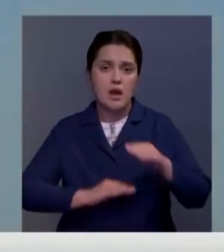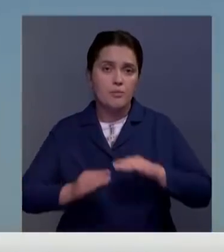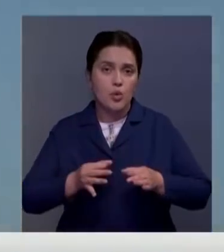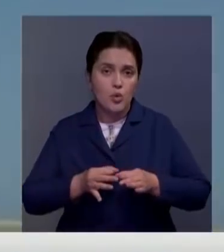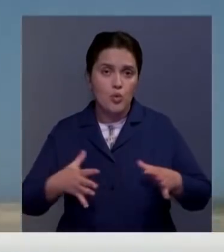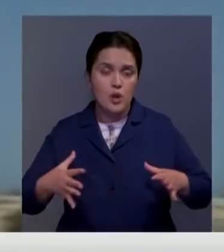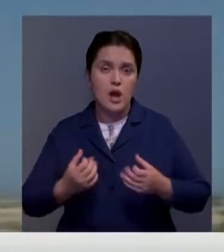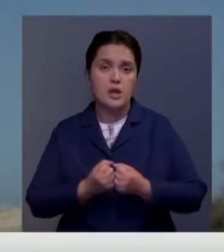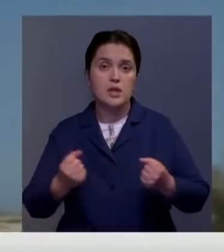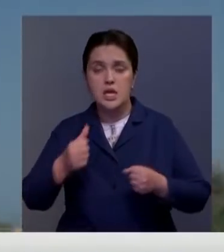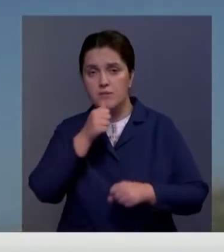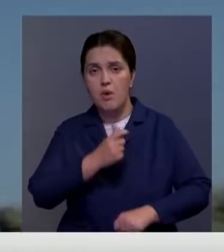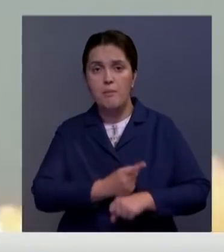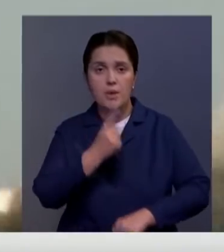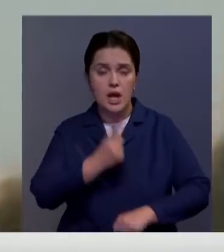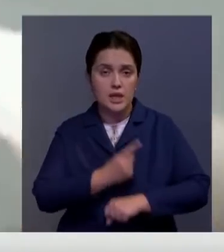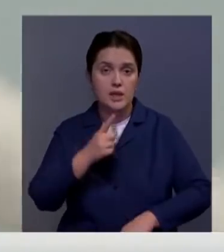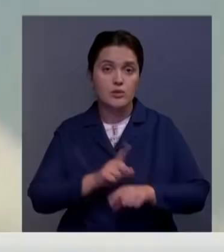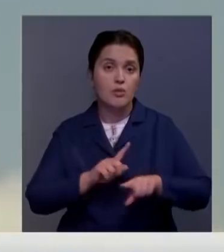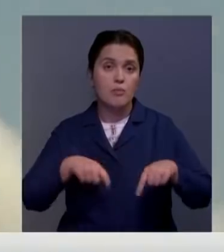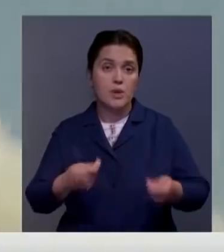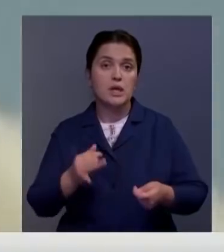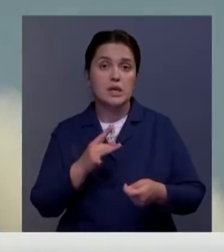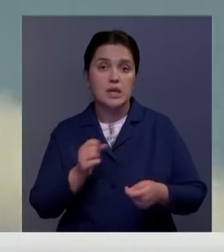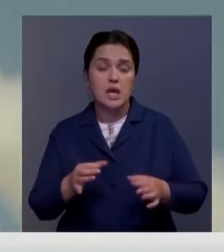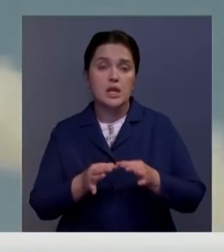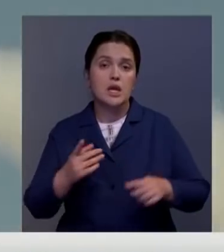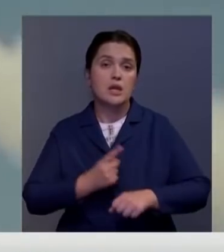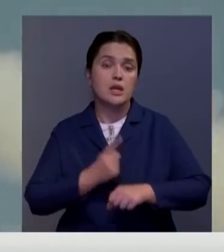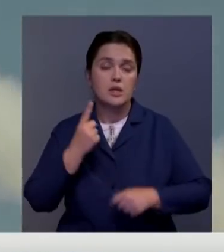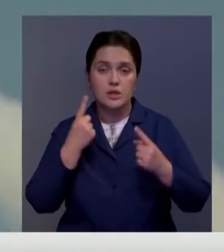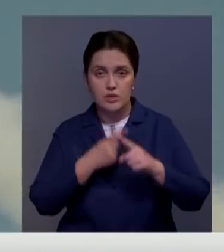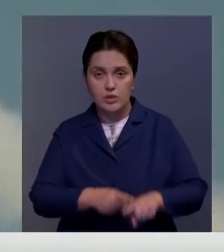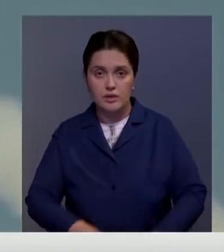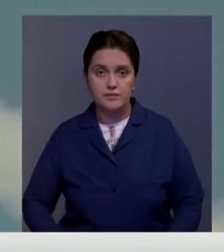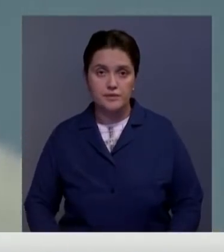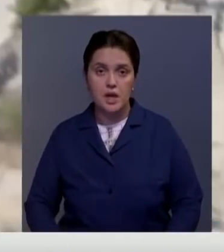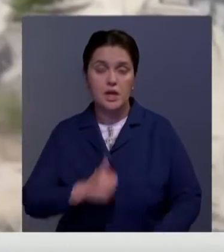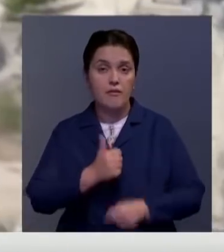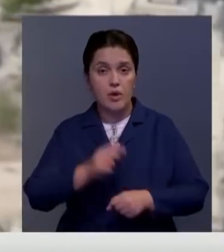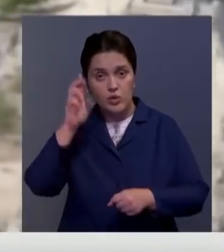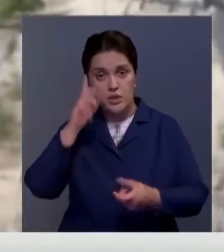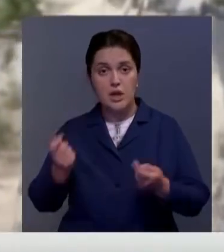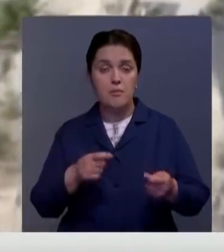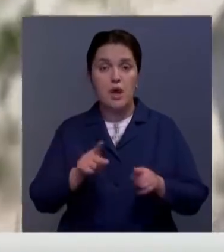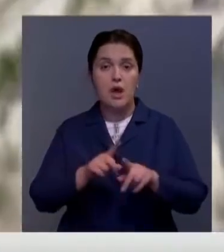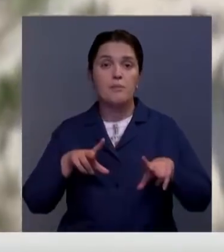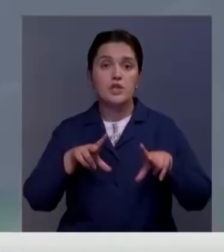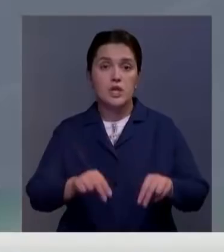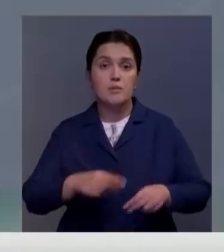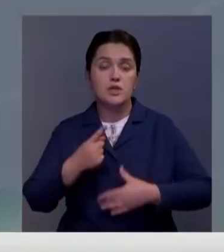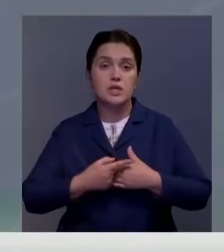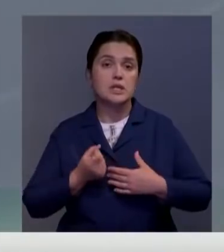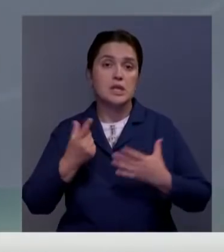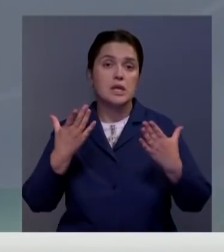и испытания баллистических ракет, а также на передачу Ирану ядерных и ракетных технологий. Глава Госдепартамента также пообещал